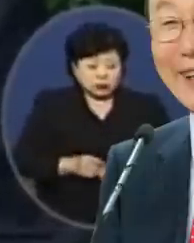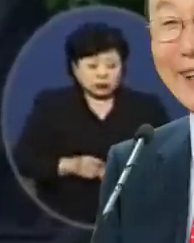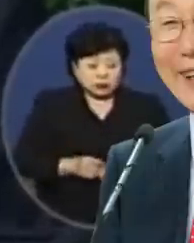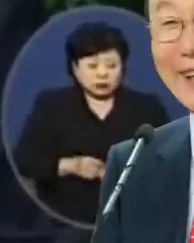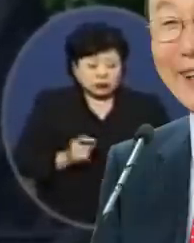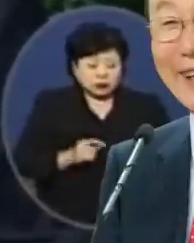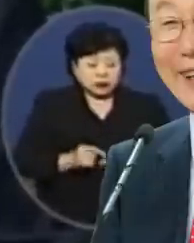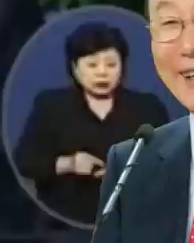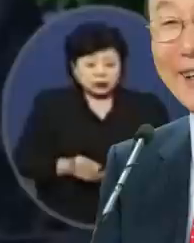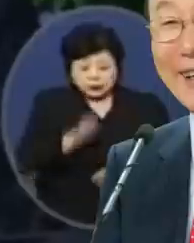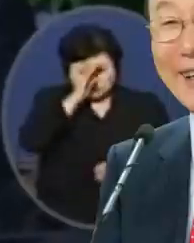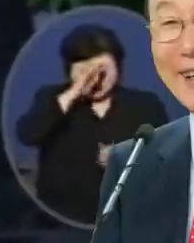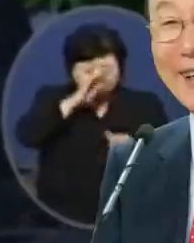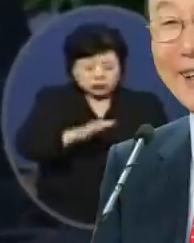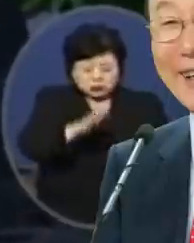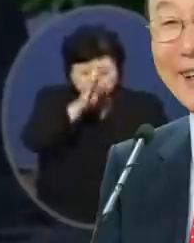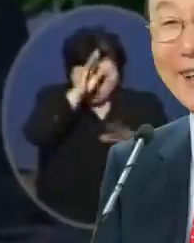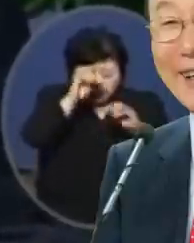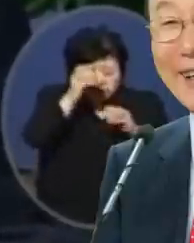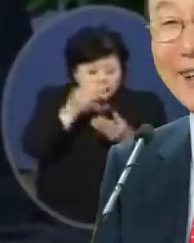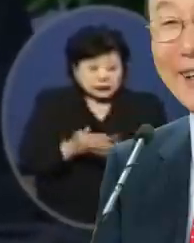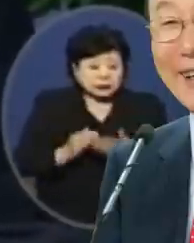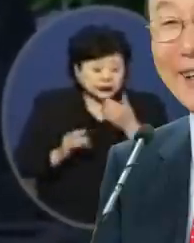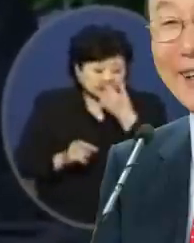병든 자에게 손을 얹은 적이 나으리라고 말씀하시는 것입니다.